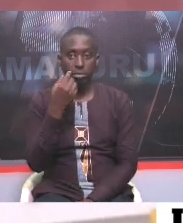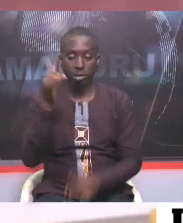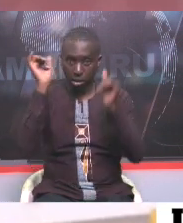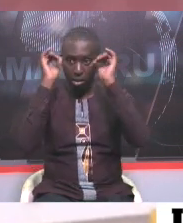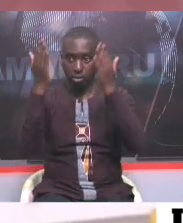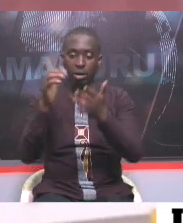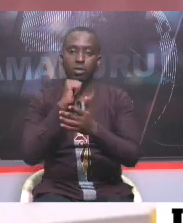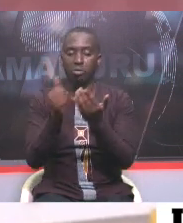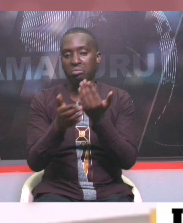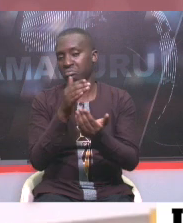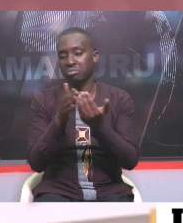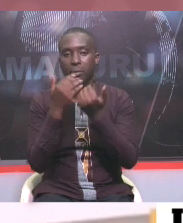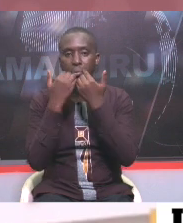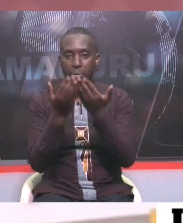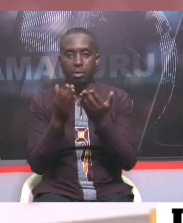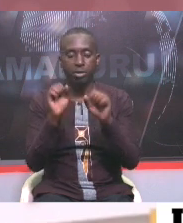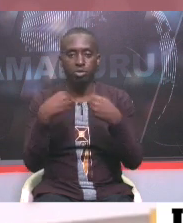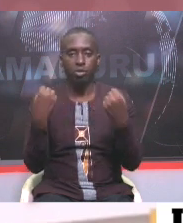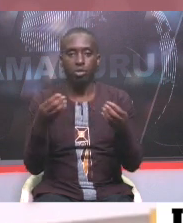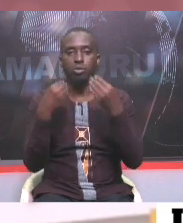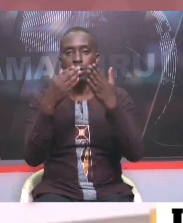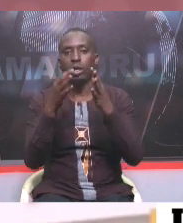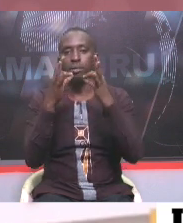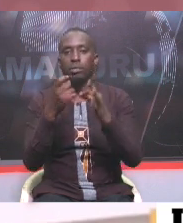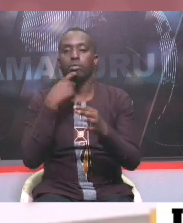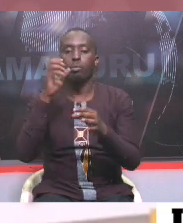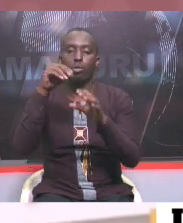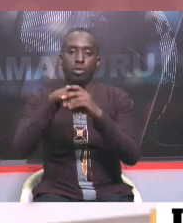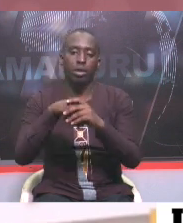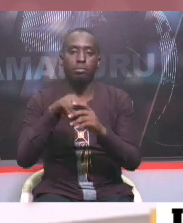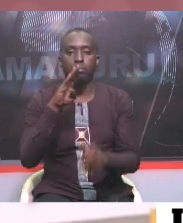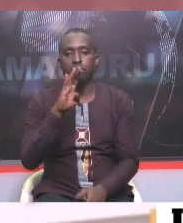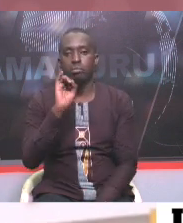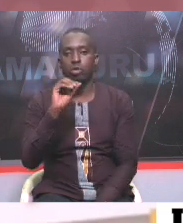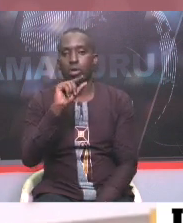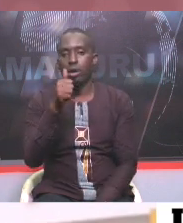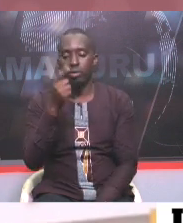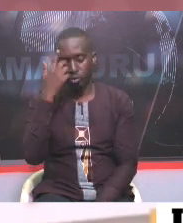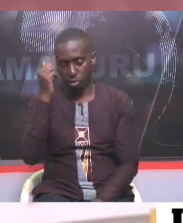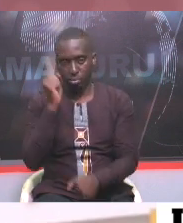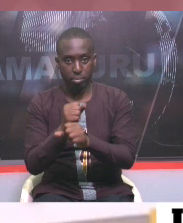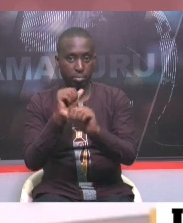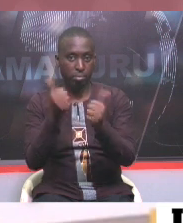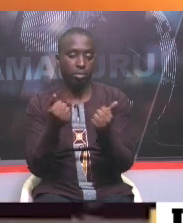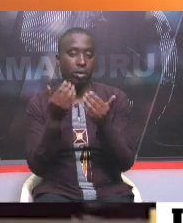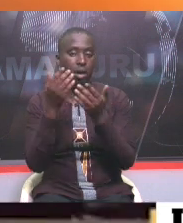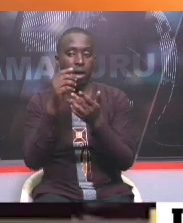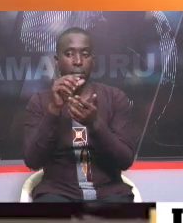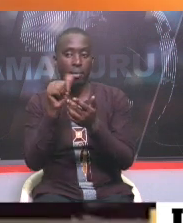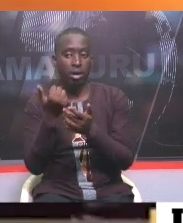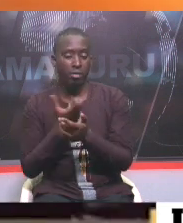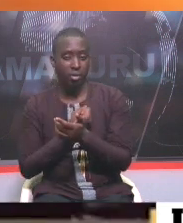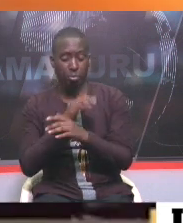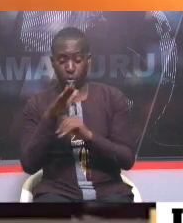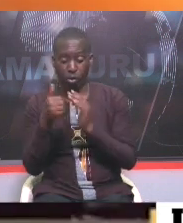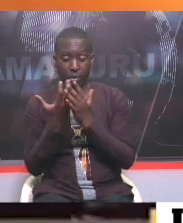ariko ntizifashwe neza bityo ntizishobora gutanga bya bindi bigomba kujya mu kigega cya biogaze kugira ngo ikore neza hakaba abandi baba bifite byose